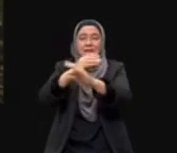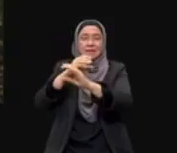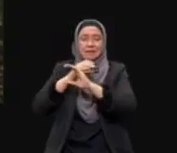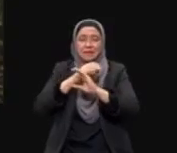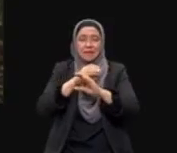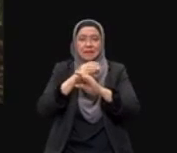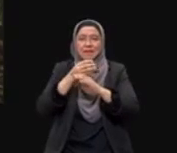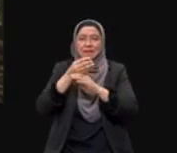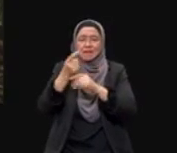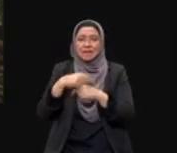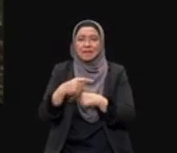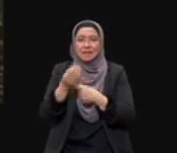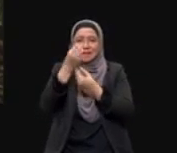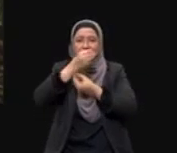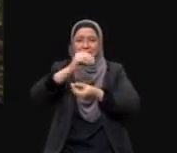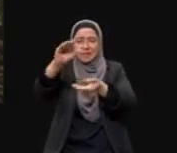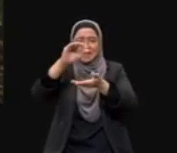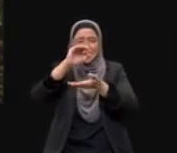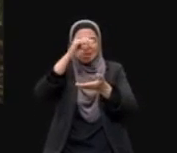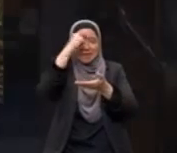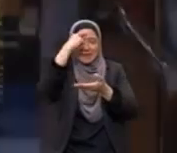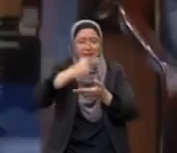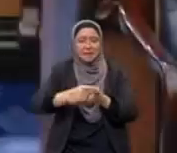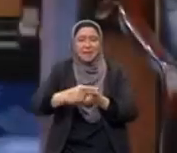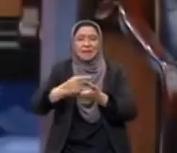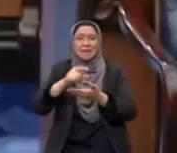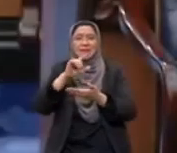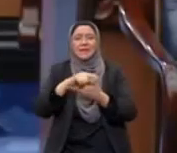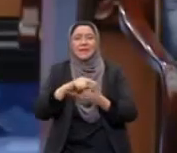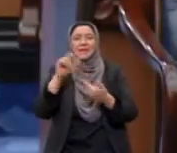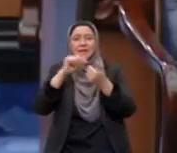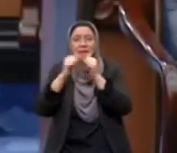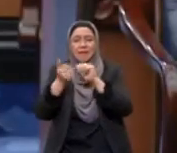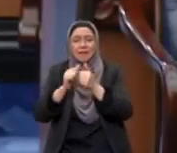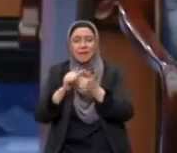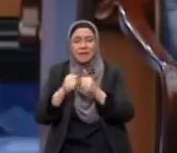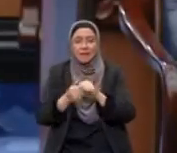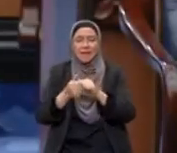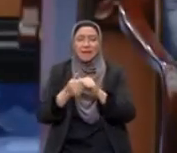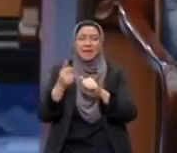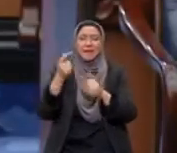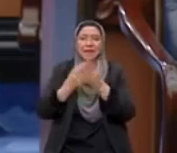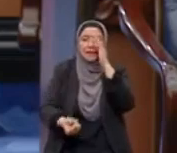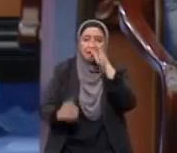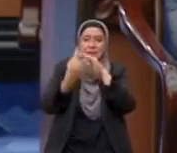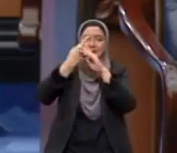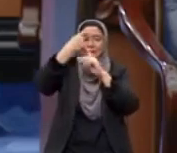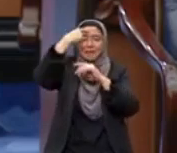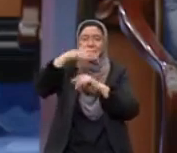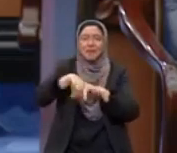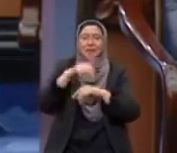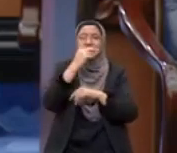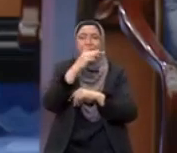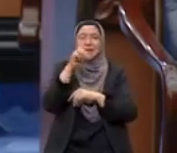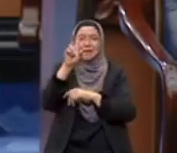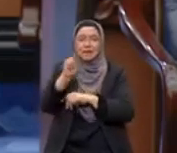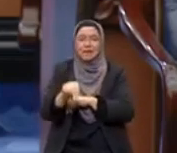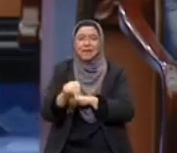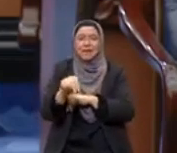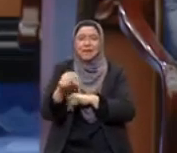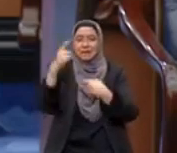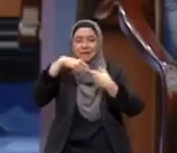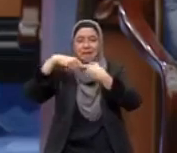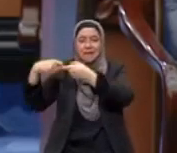persoalan-persoalan isu-isu di bawaheseliaan Kementerian Luar Negeri terutamanya berkaitan dengan laut China Selatan